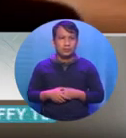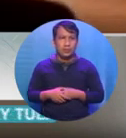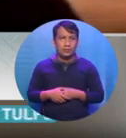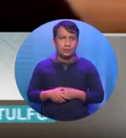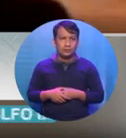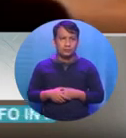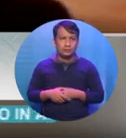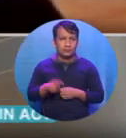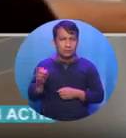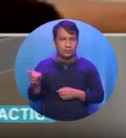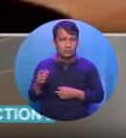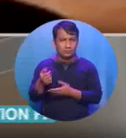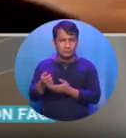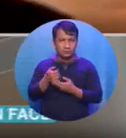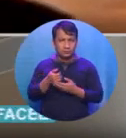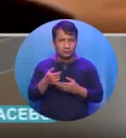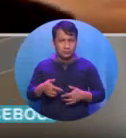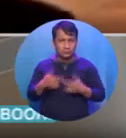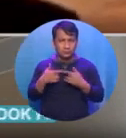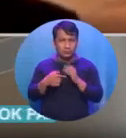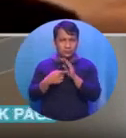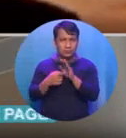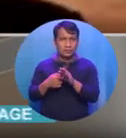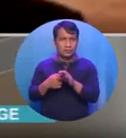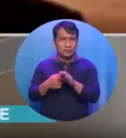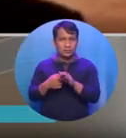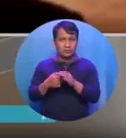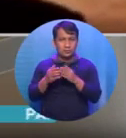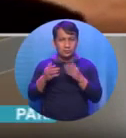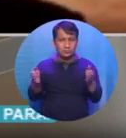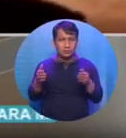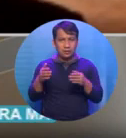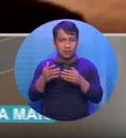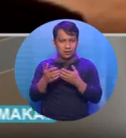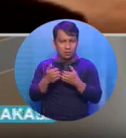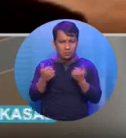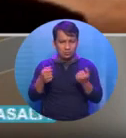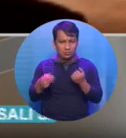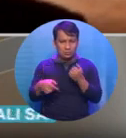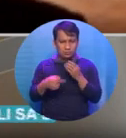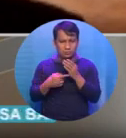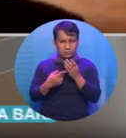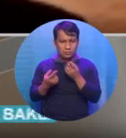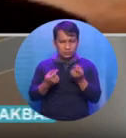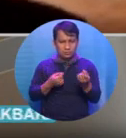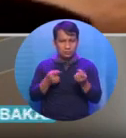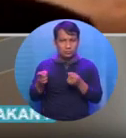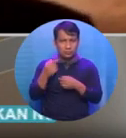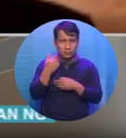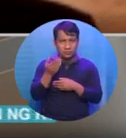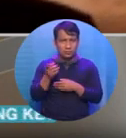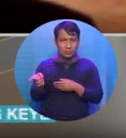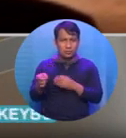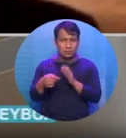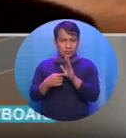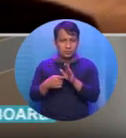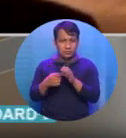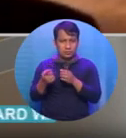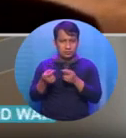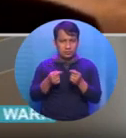Halatang halata po na masama ang loob po ninyo, yung inyong pinagdadaanan. Anong klase pong pamamahiya ang ginagawa po nitong si